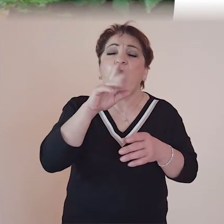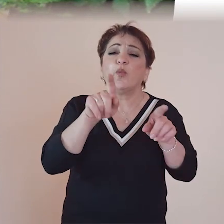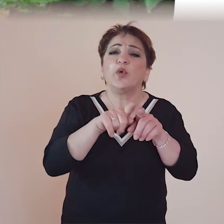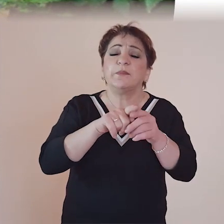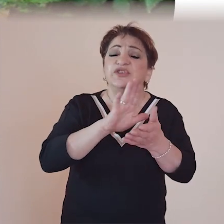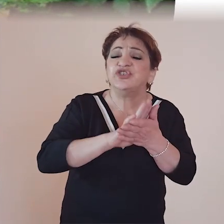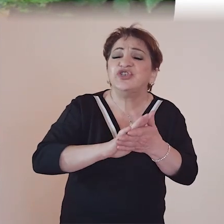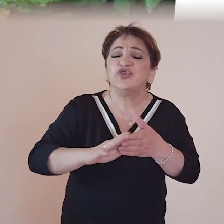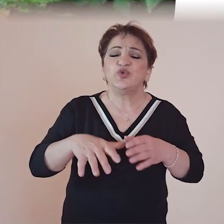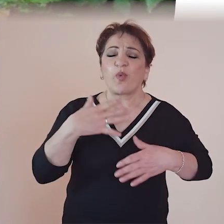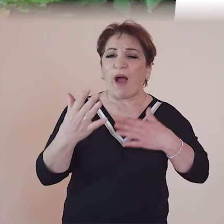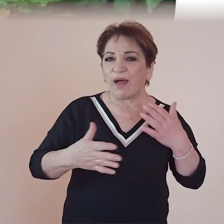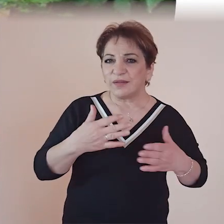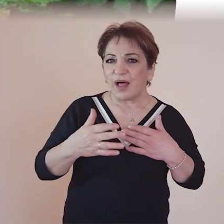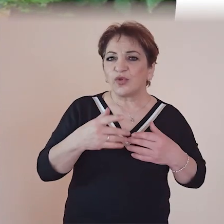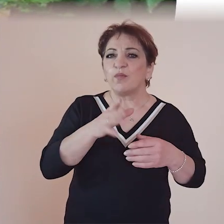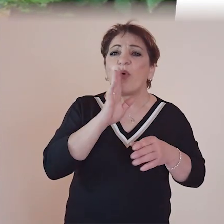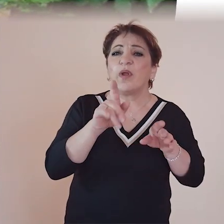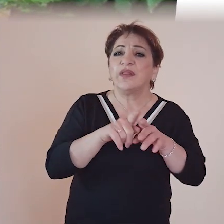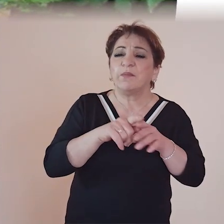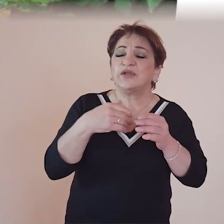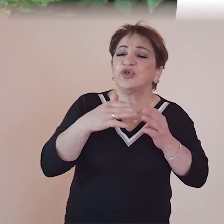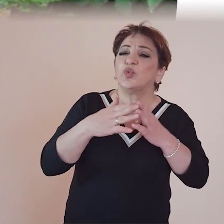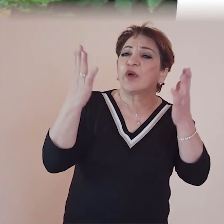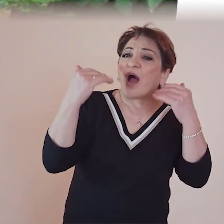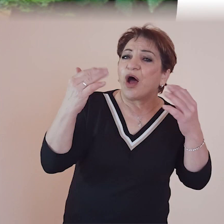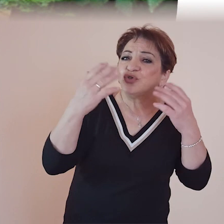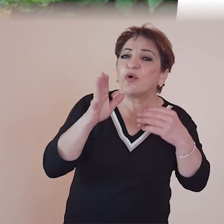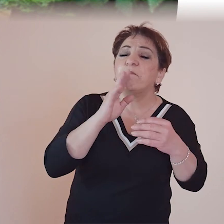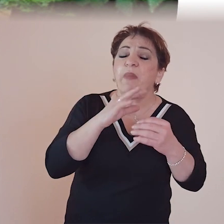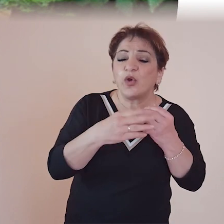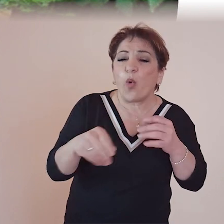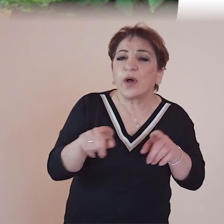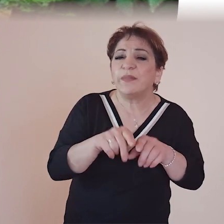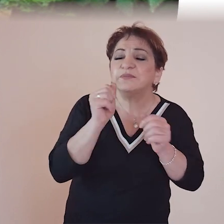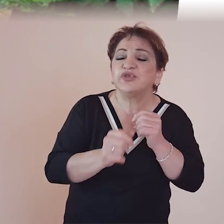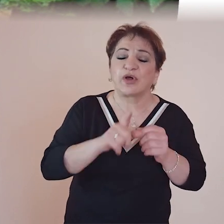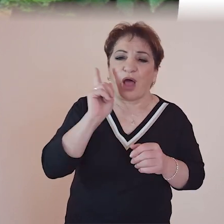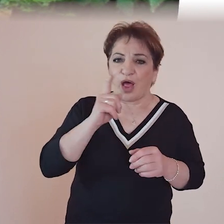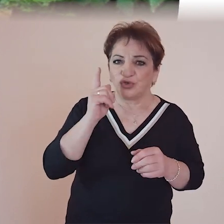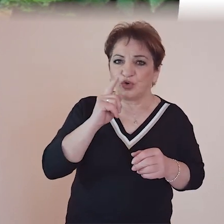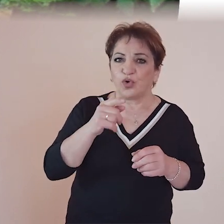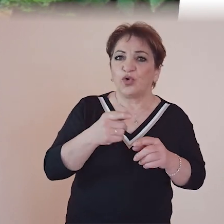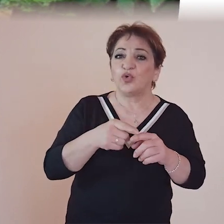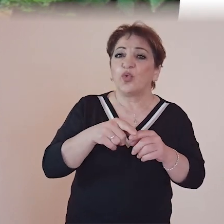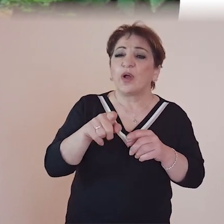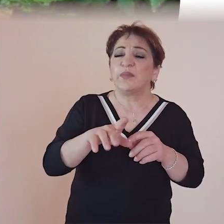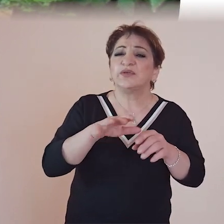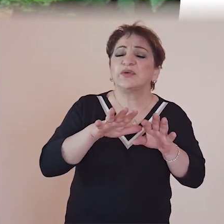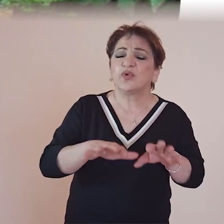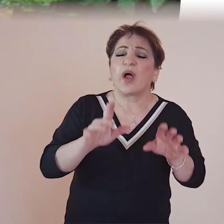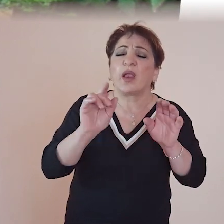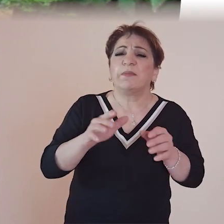ջինչ ու կայտար, դու մոր նման միշտուն կանչող, մայր հողիպես միշտ կանաչող, դու այնպես կուր,